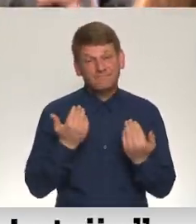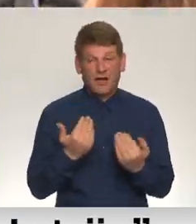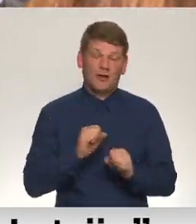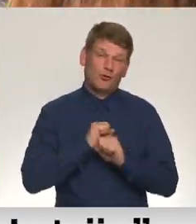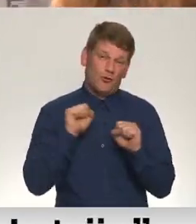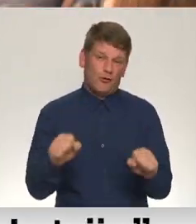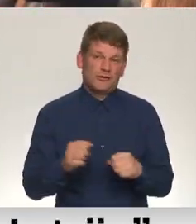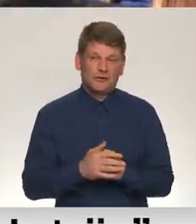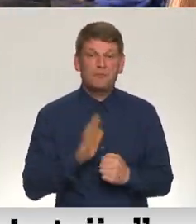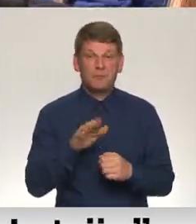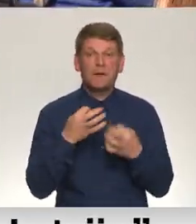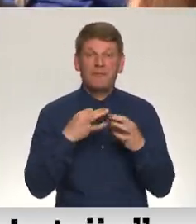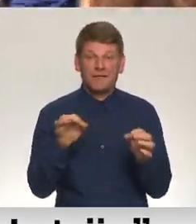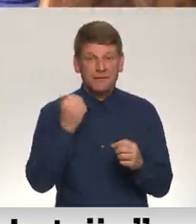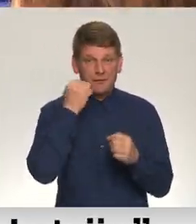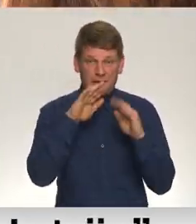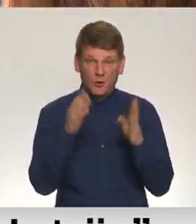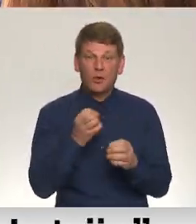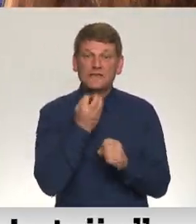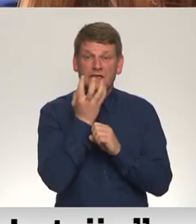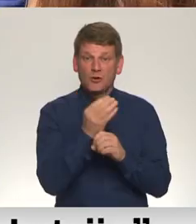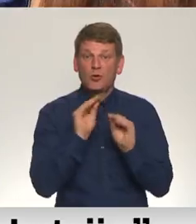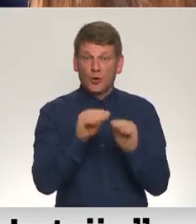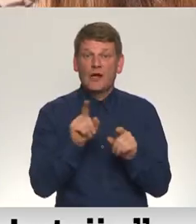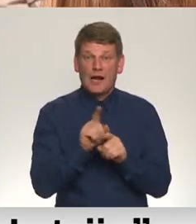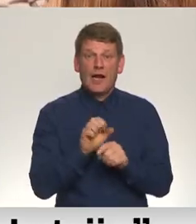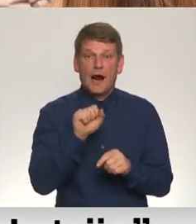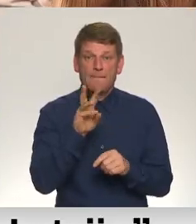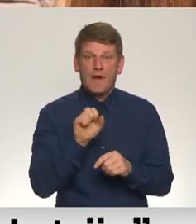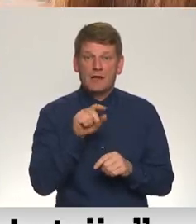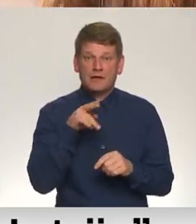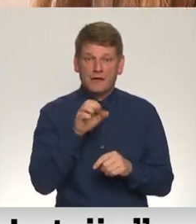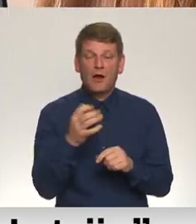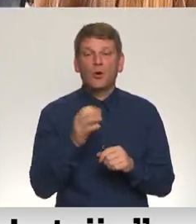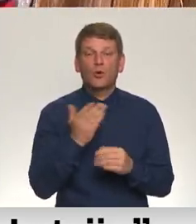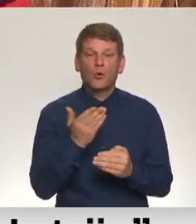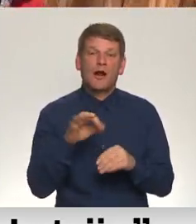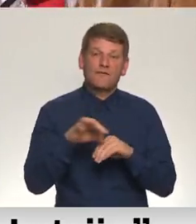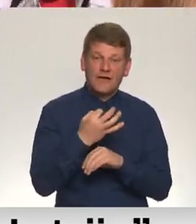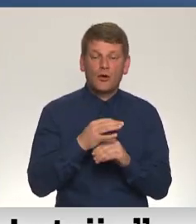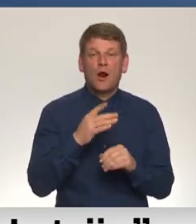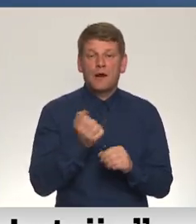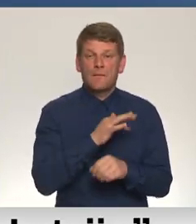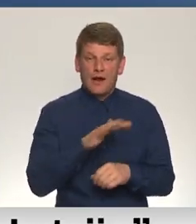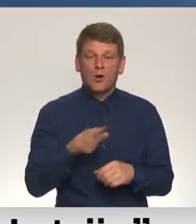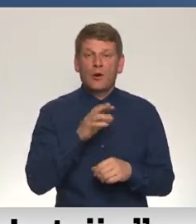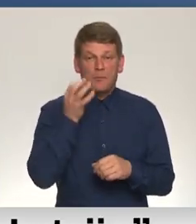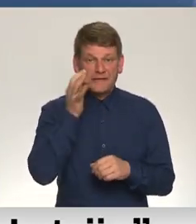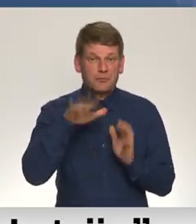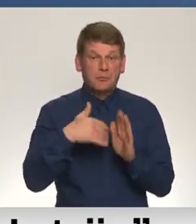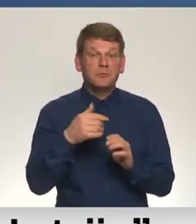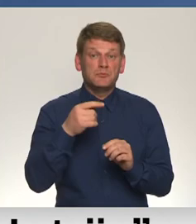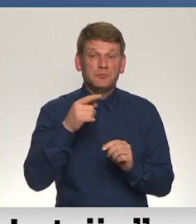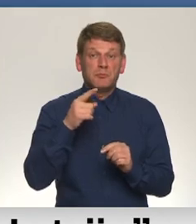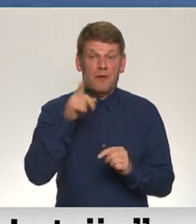droši. Pie brīvības pieminekļa nolikt ziedus ieradusies arī Amanda, kur ar vīru un bērniem pretī izpirms mēneša pārcēlusies uz dzīvi